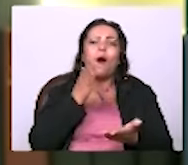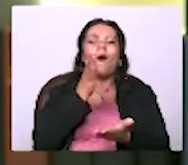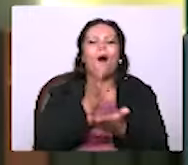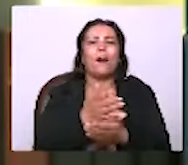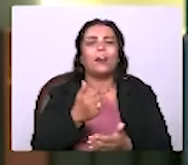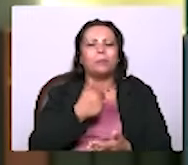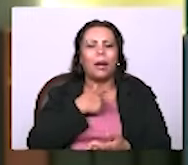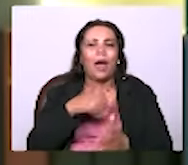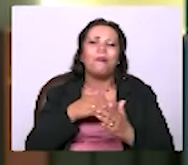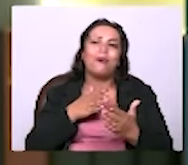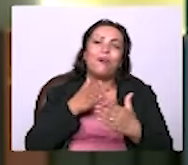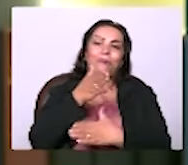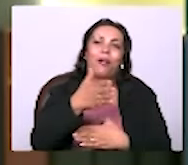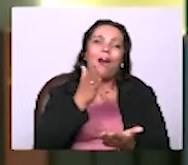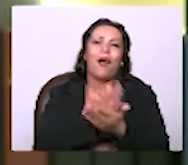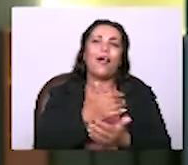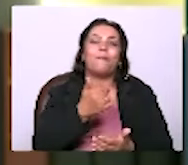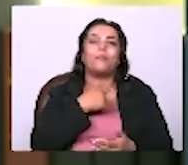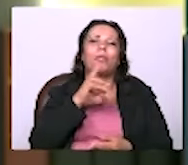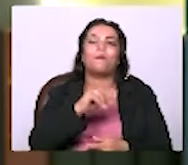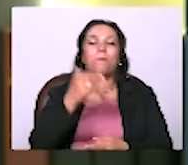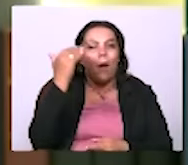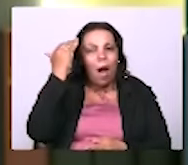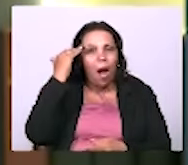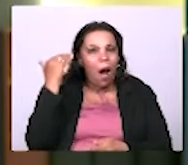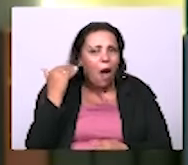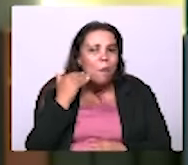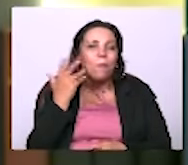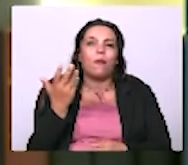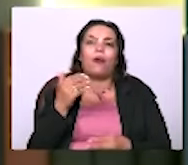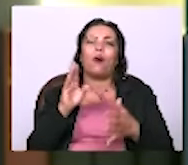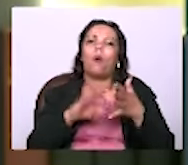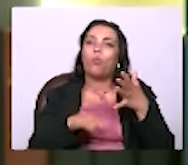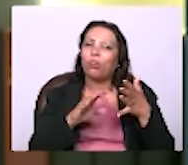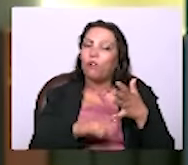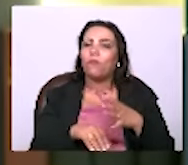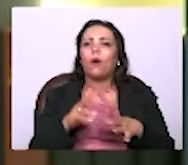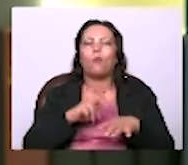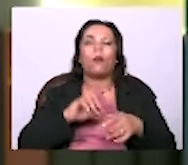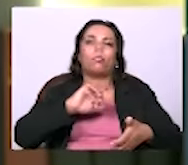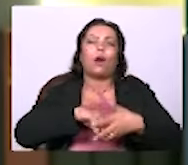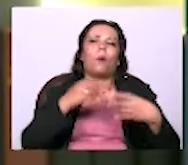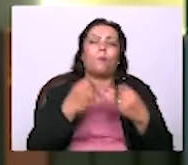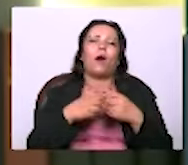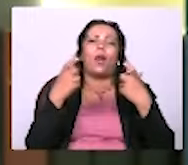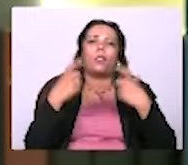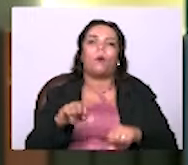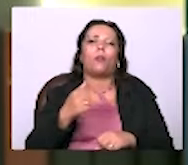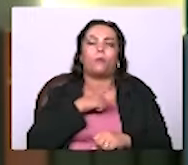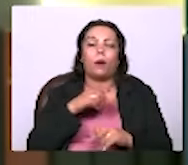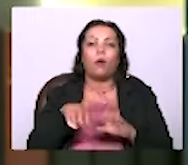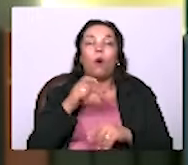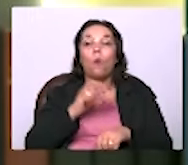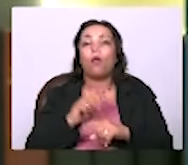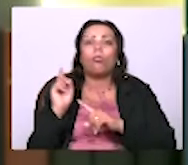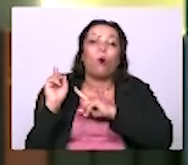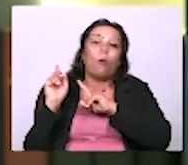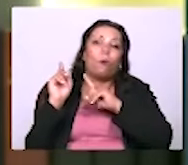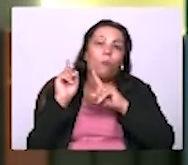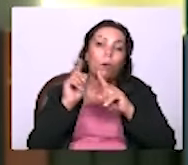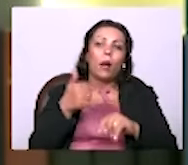الوصول الى حقوقهم كما في حاله المراه والطفل والتعاون مع الدوله لفتره طويله جدا